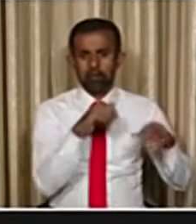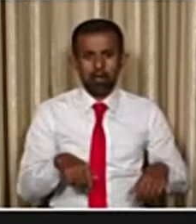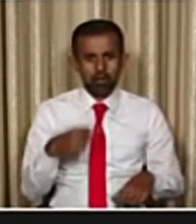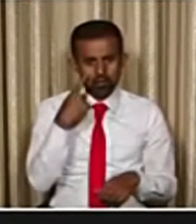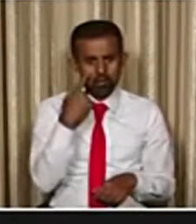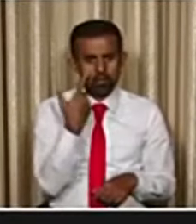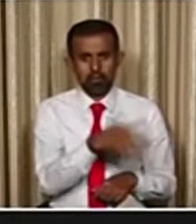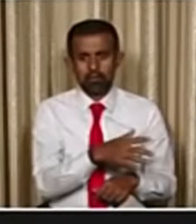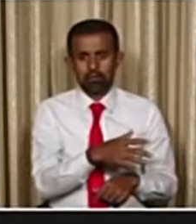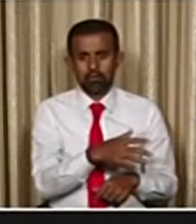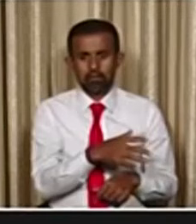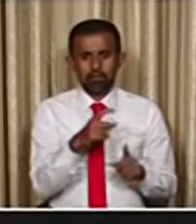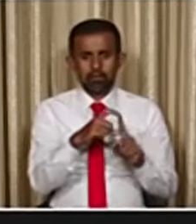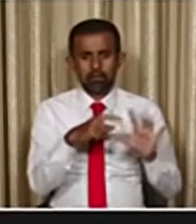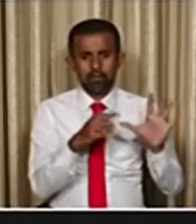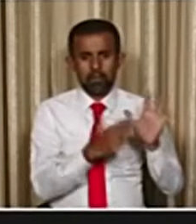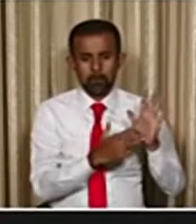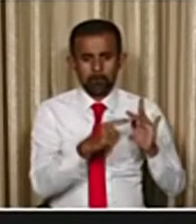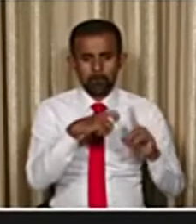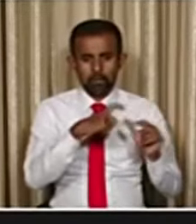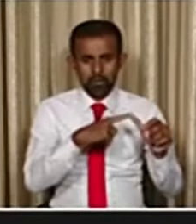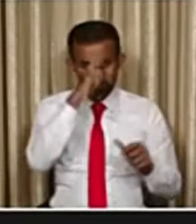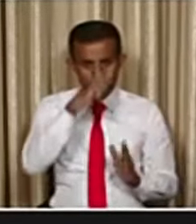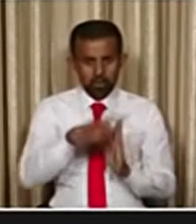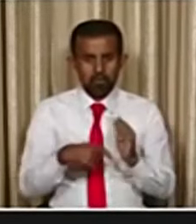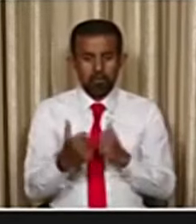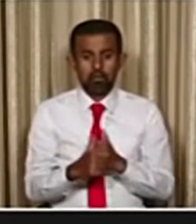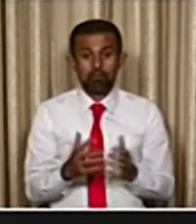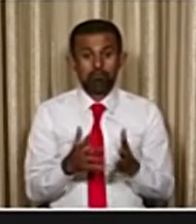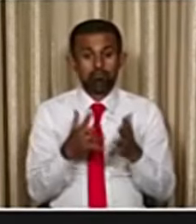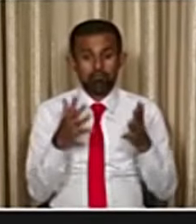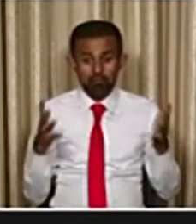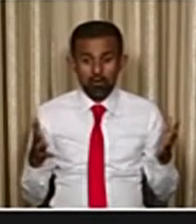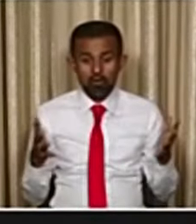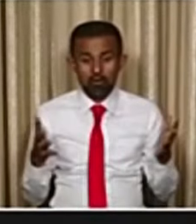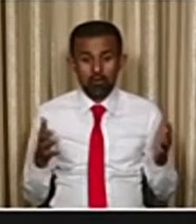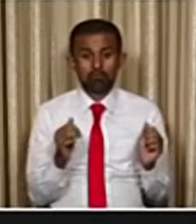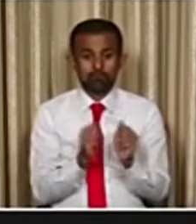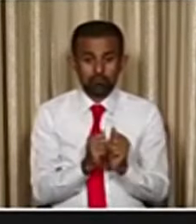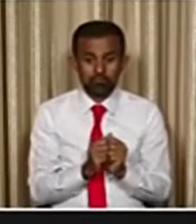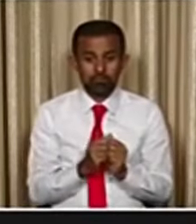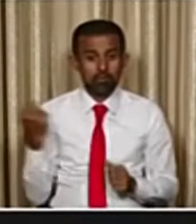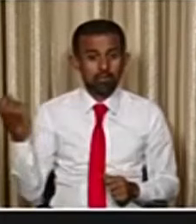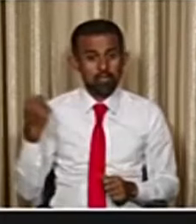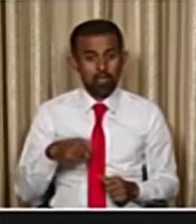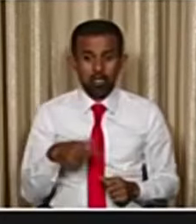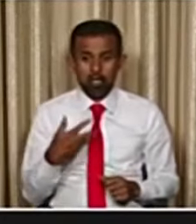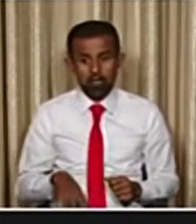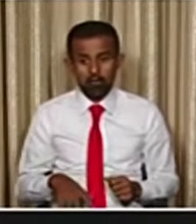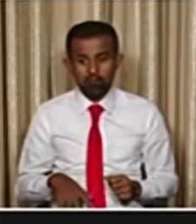දැක්ක අපි ධම්මික පෙරේරා මහත්තයා රට හදන්න විශාල කාර්යයක් කරනවා කියලා ඇවිල්ලා